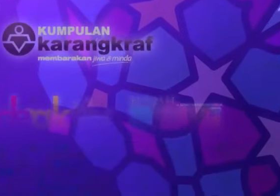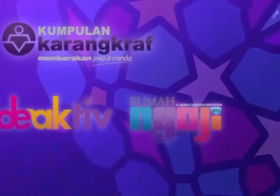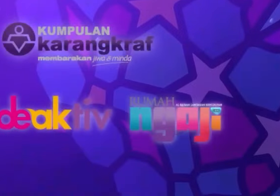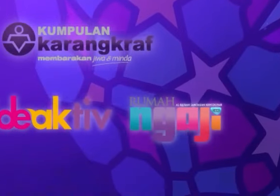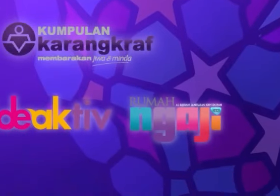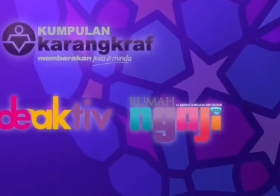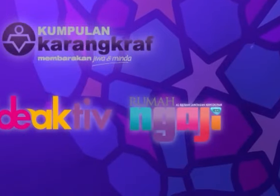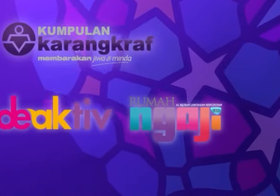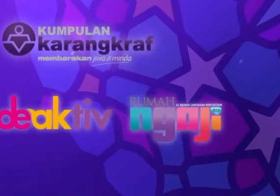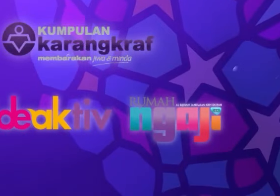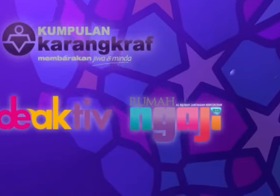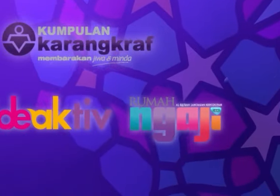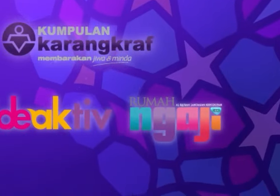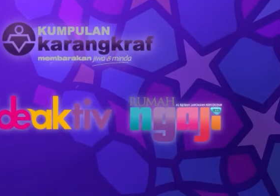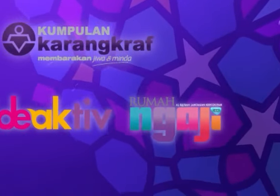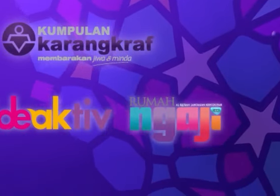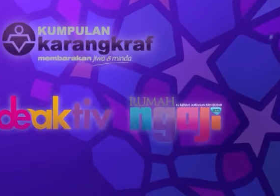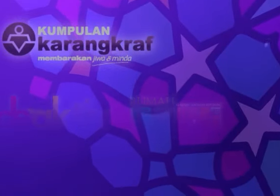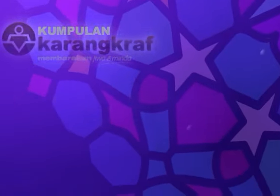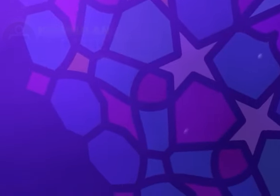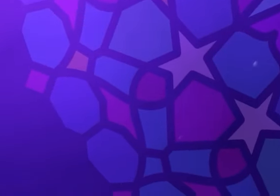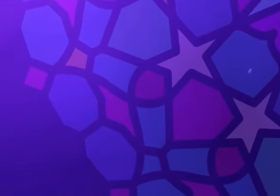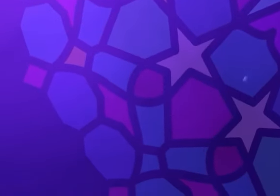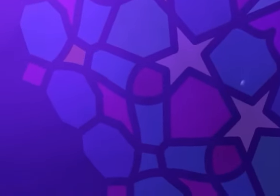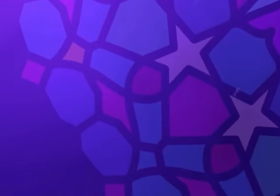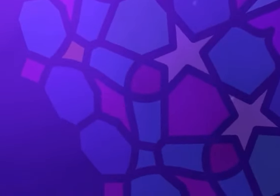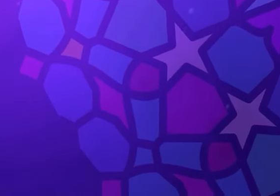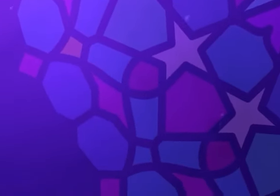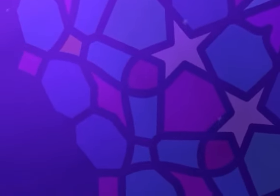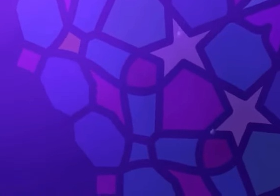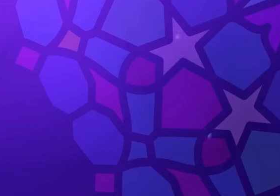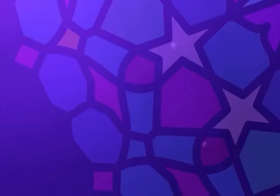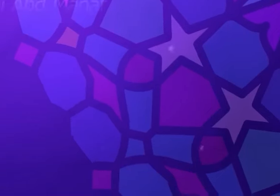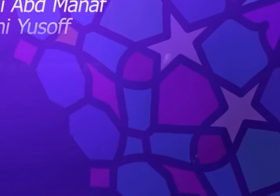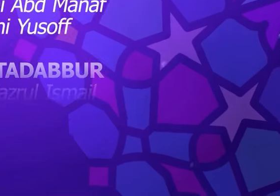Ana al-layli wa